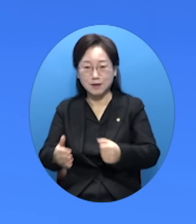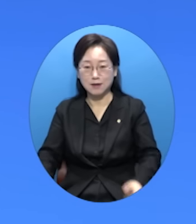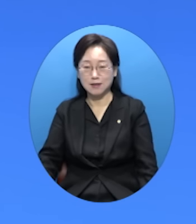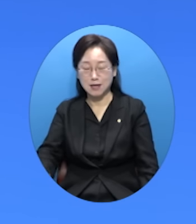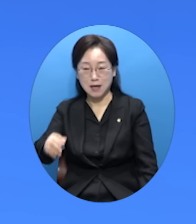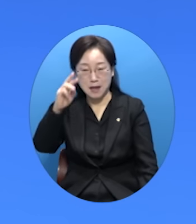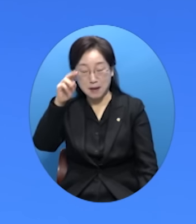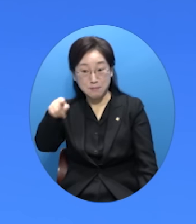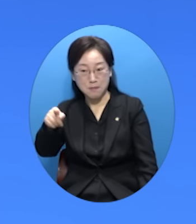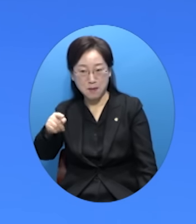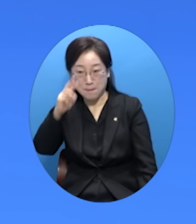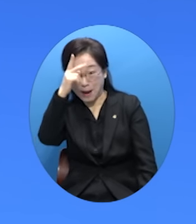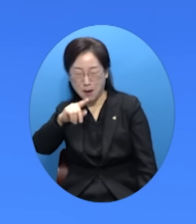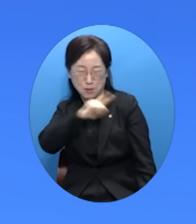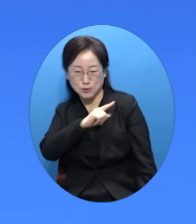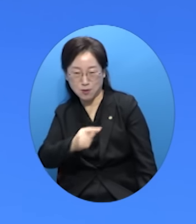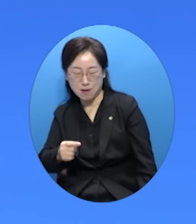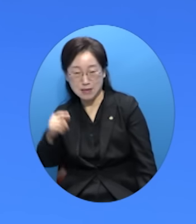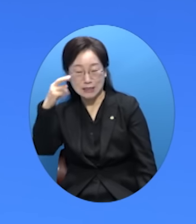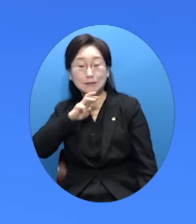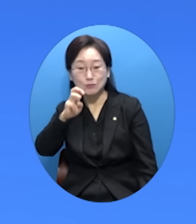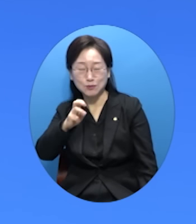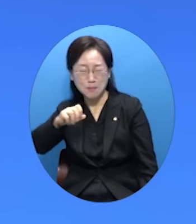박종수 목사님 30분 일찍 일어나서 먼저 종을 쳐버린